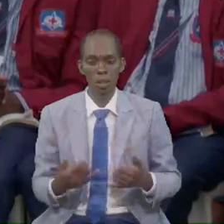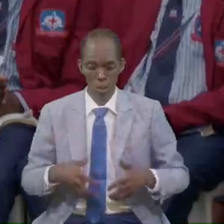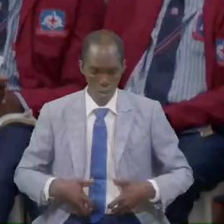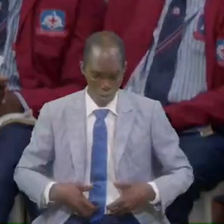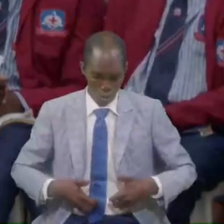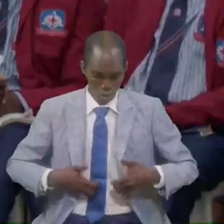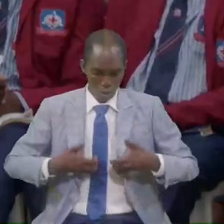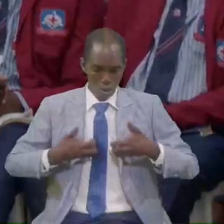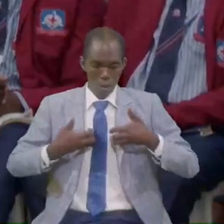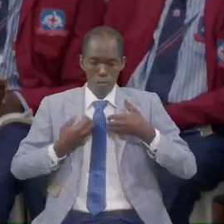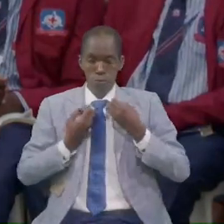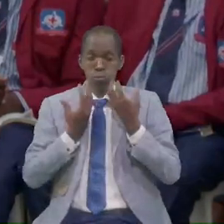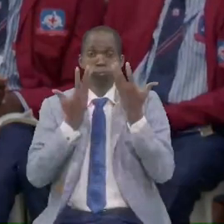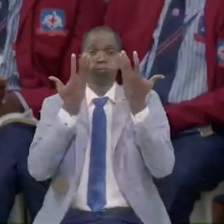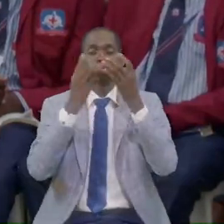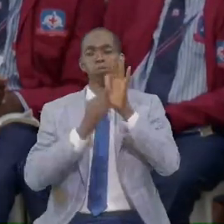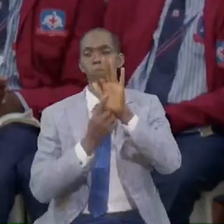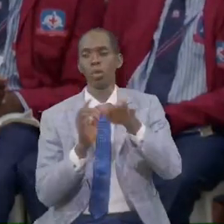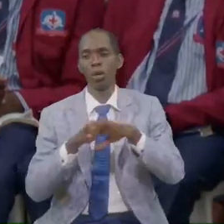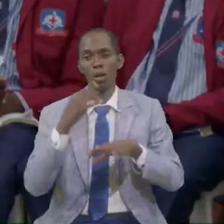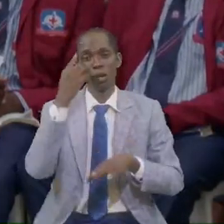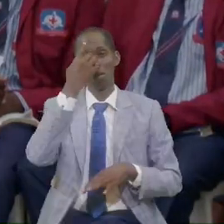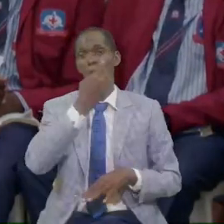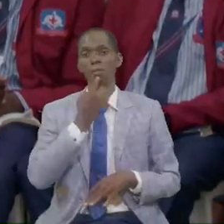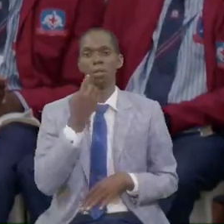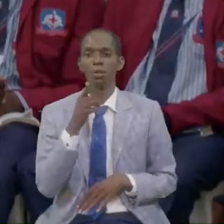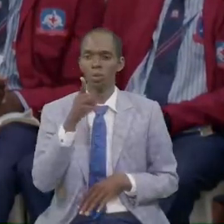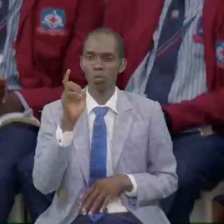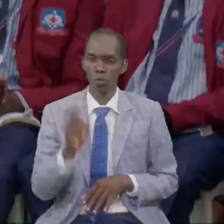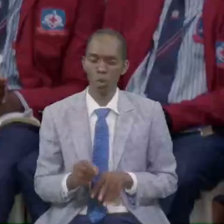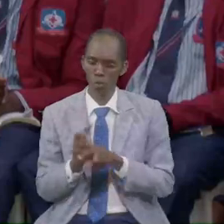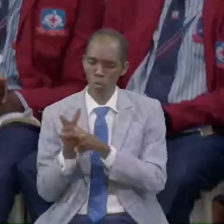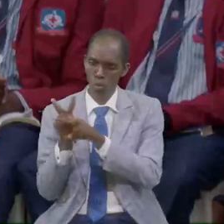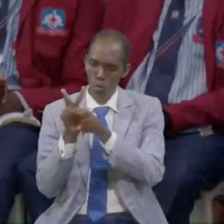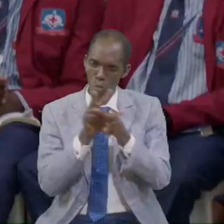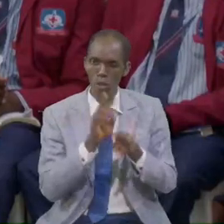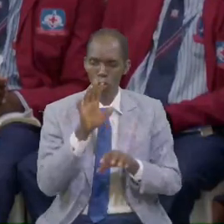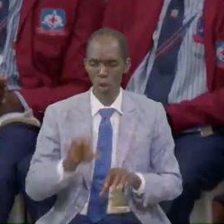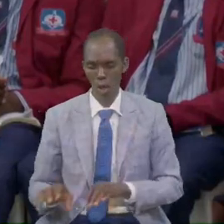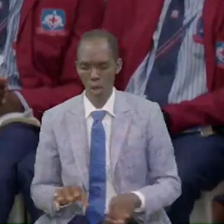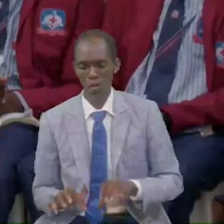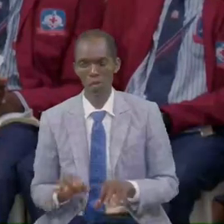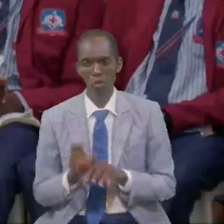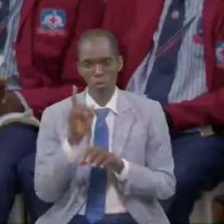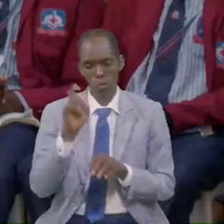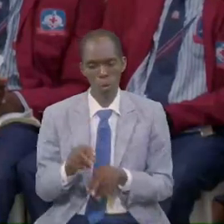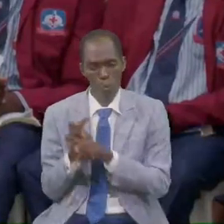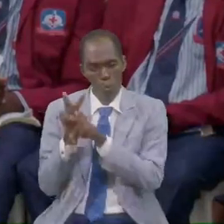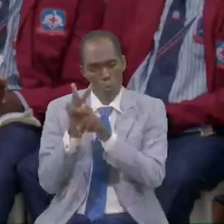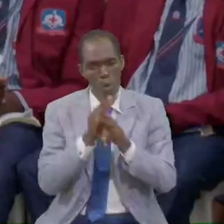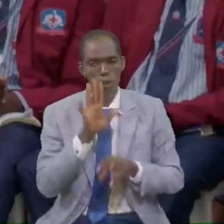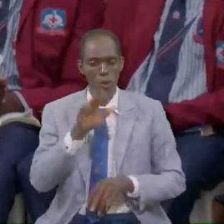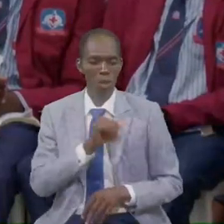colérique, cela se manifeste sur votre visage. Veillez sur vos actions. Veillez sur votre